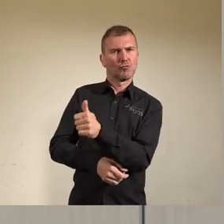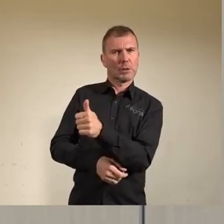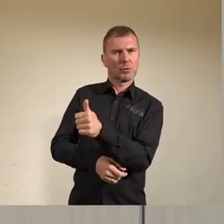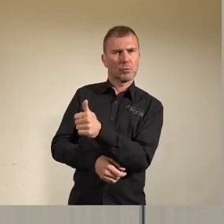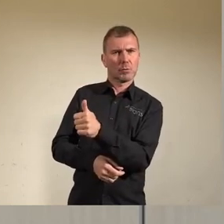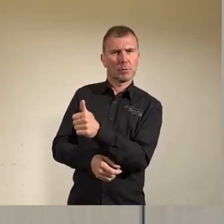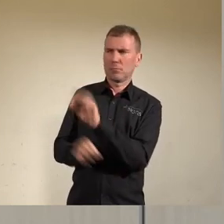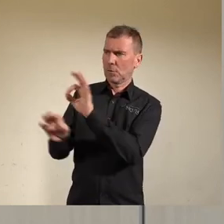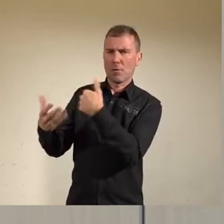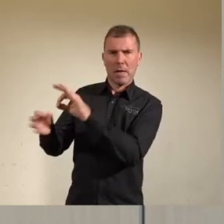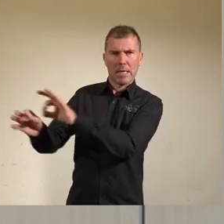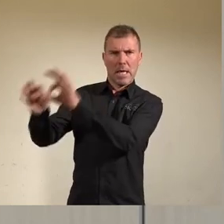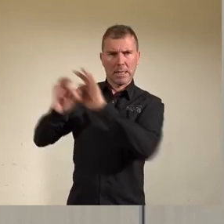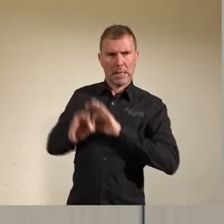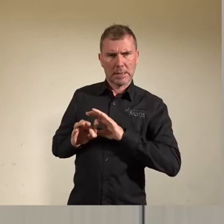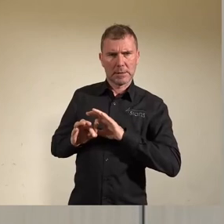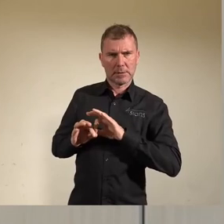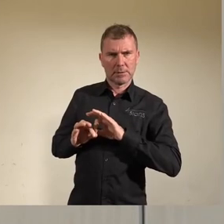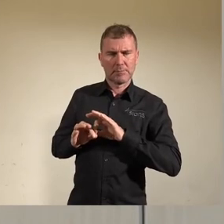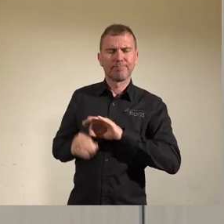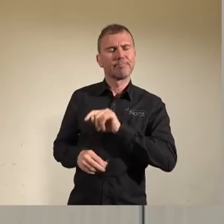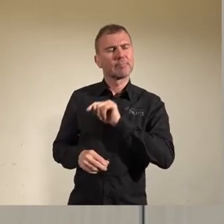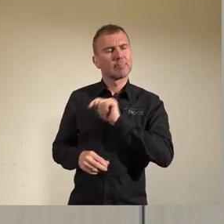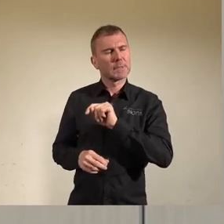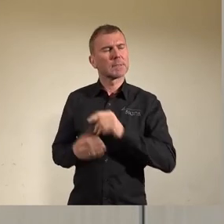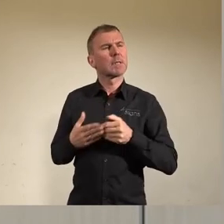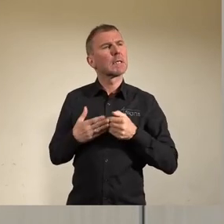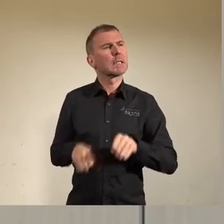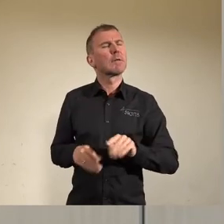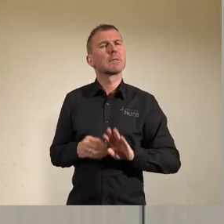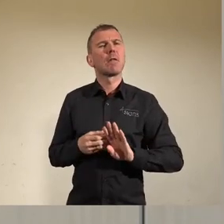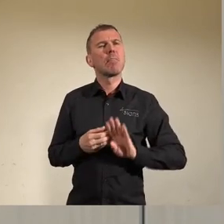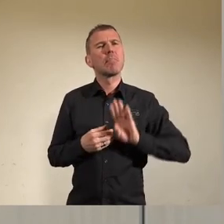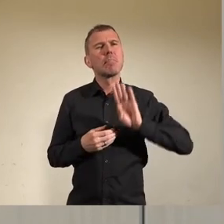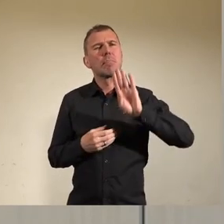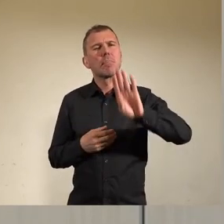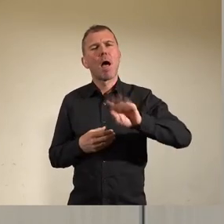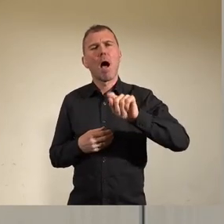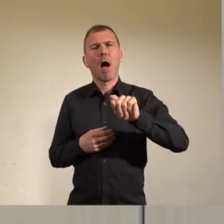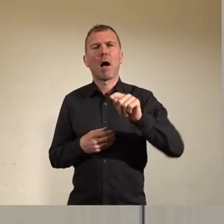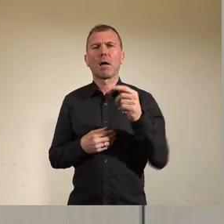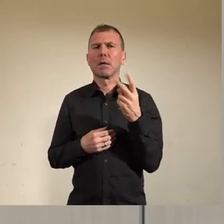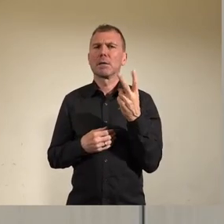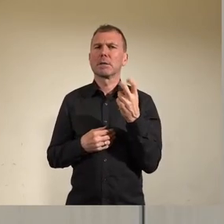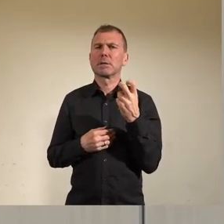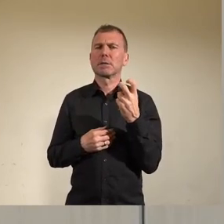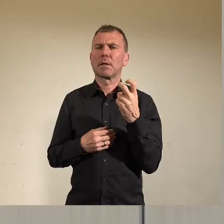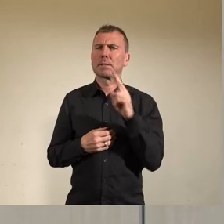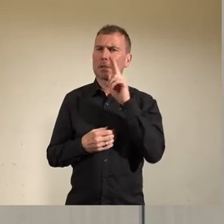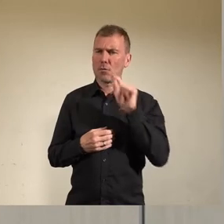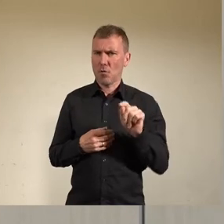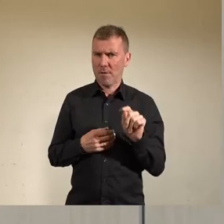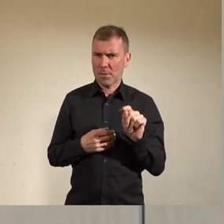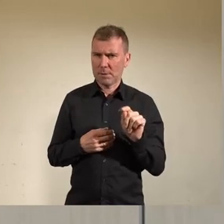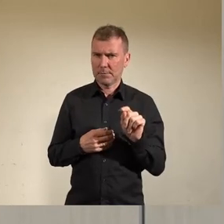uns nochmal übermittelt hat. Das ist gewesen nach dem 20.